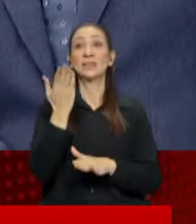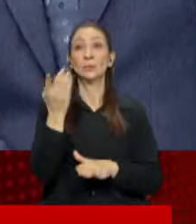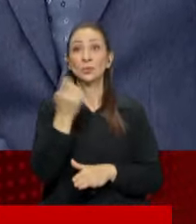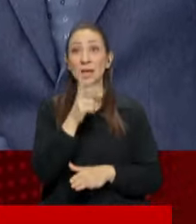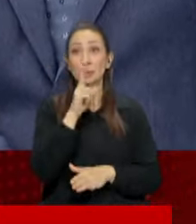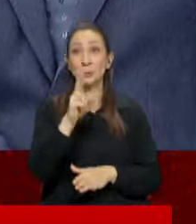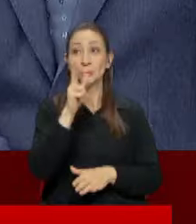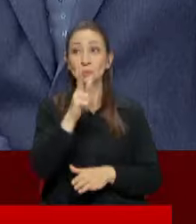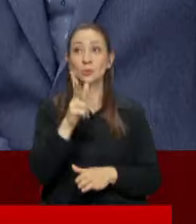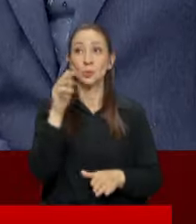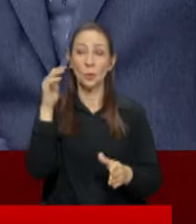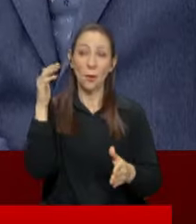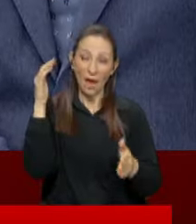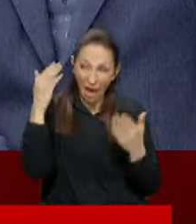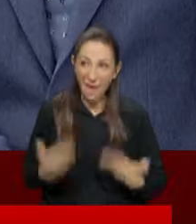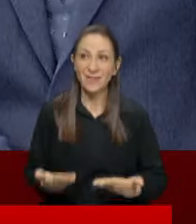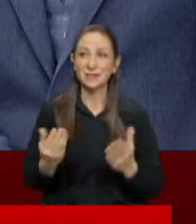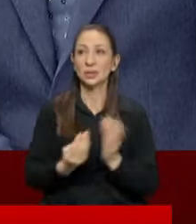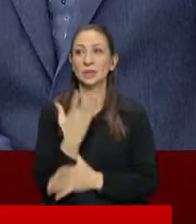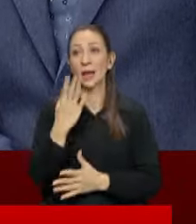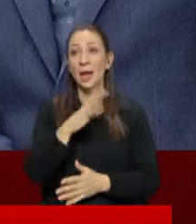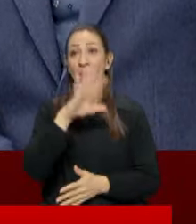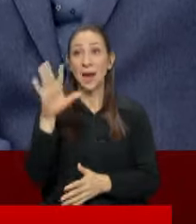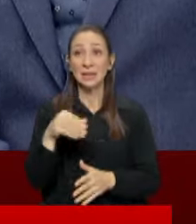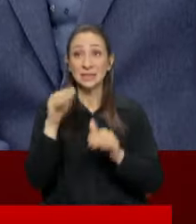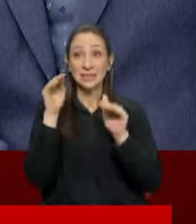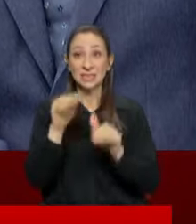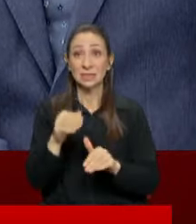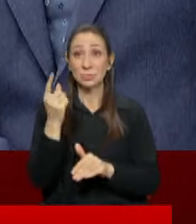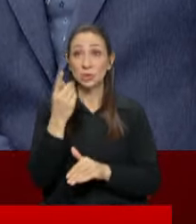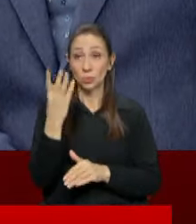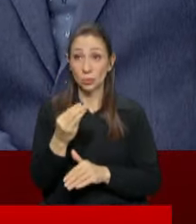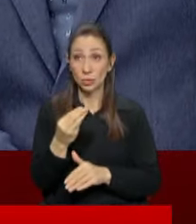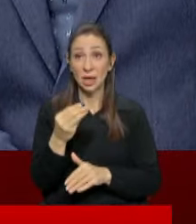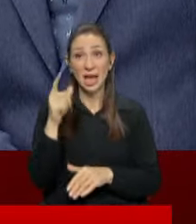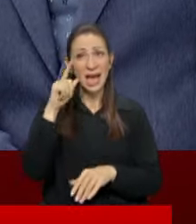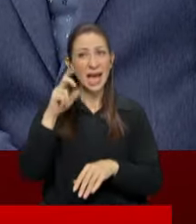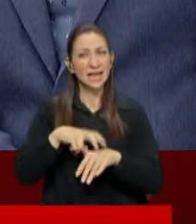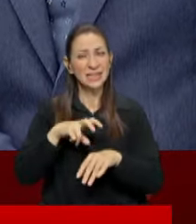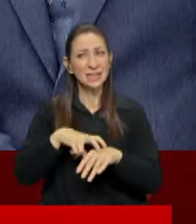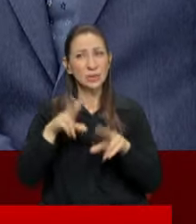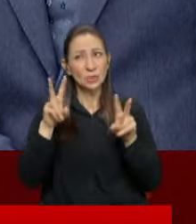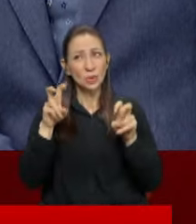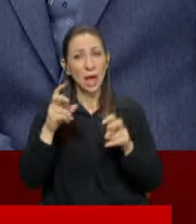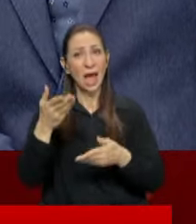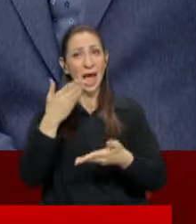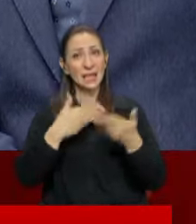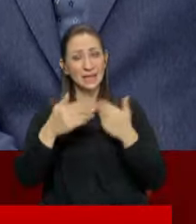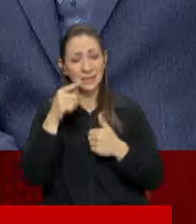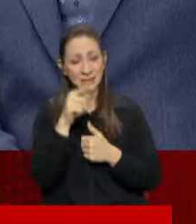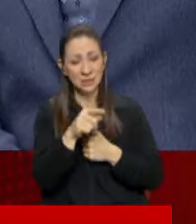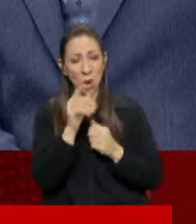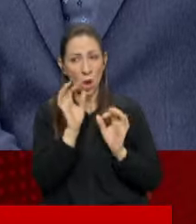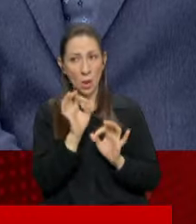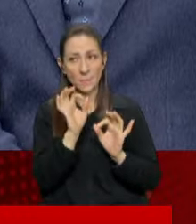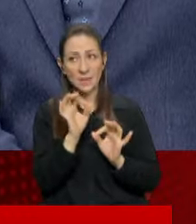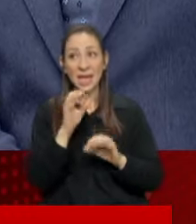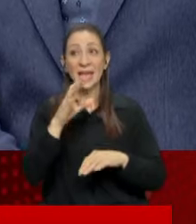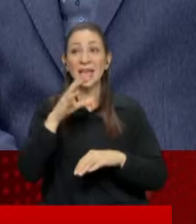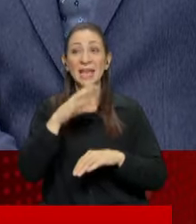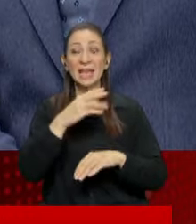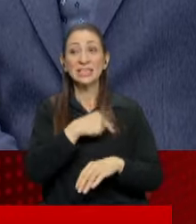%200, %300, %1000. Yani herkes tarafından desteklenecek bir şey olur. Hatırlattığın konu, anlattığın önemli. İsviçre'de